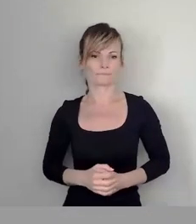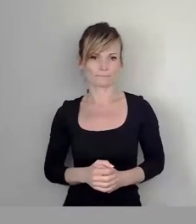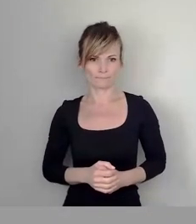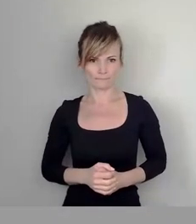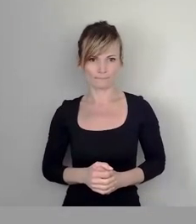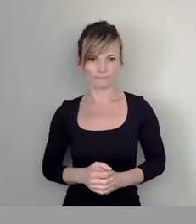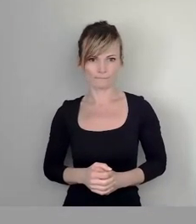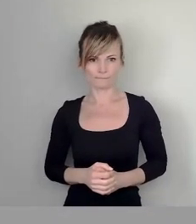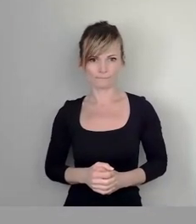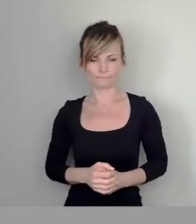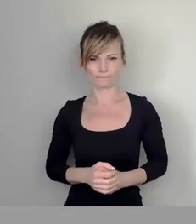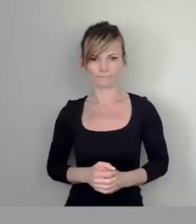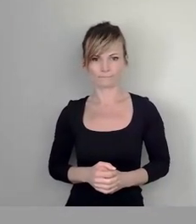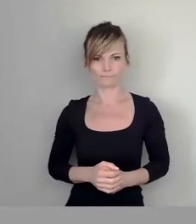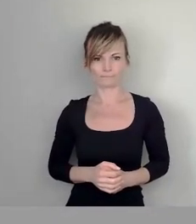Vielen Dank.